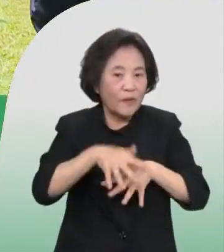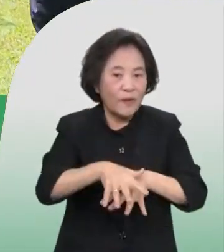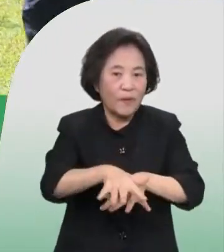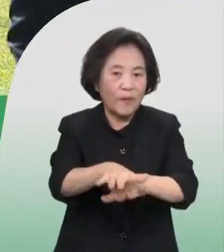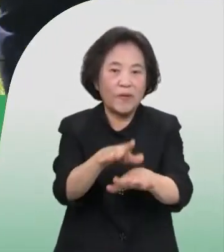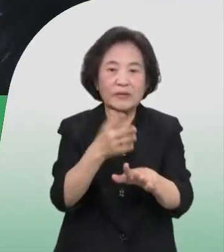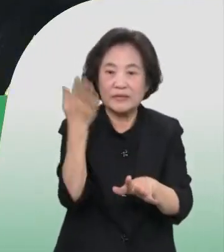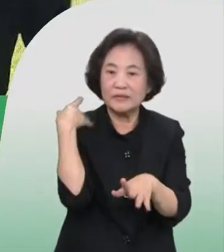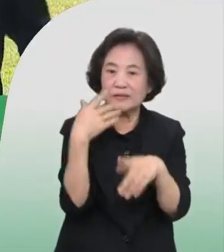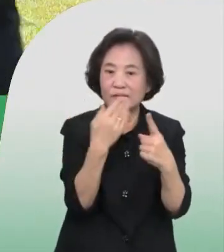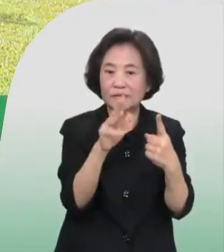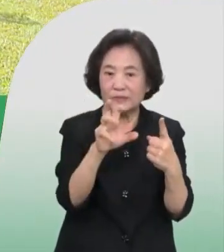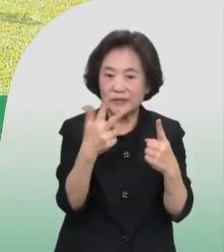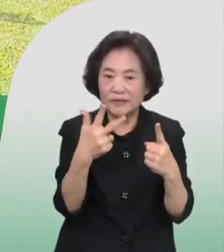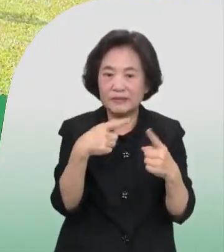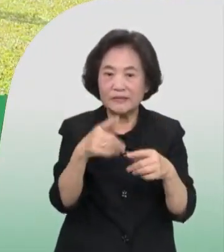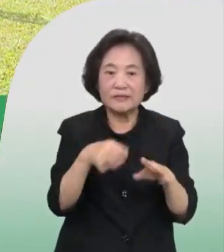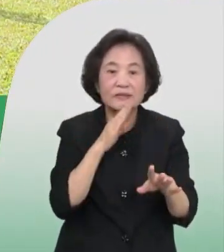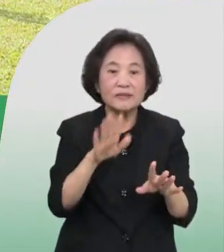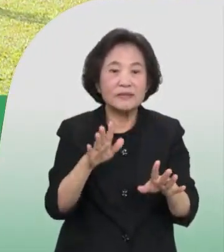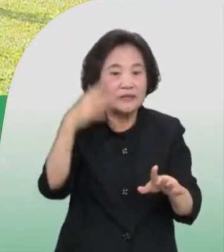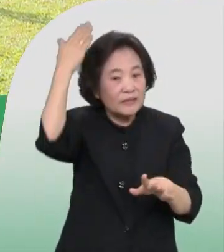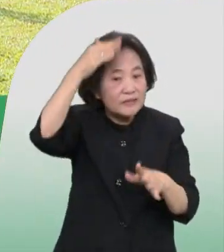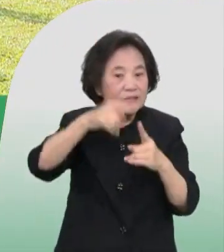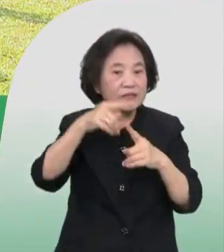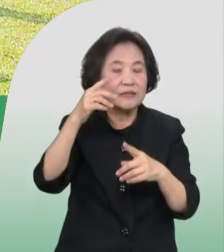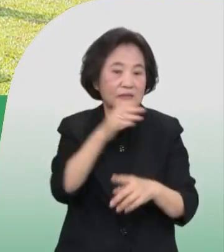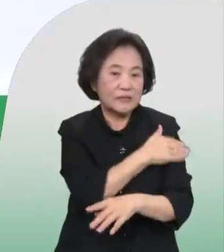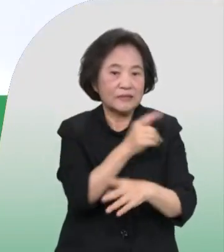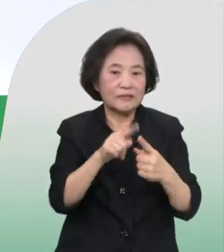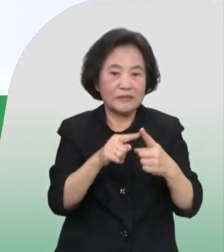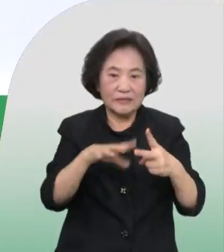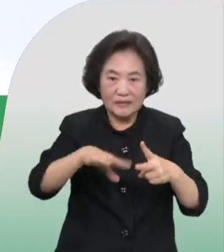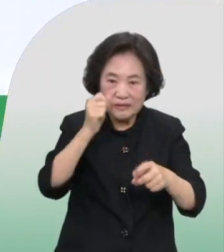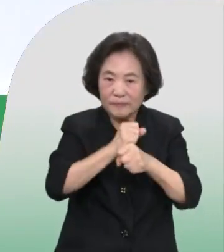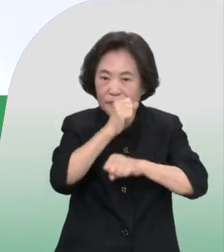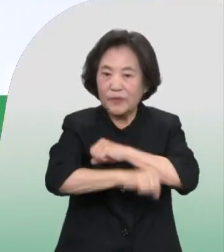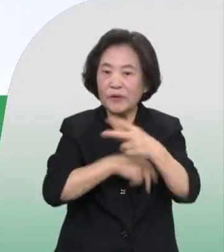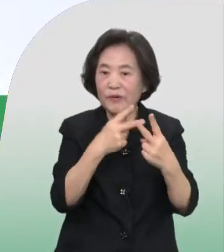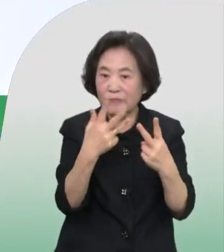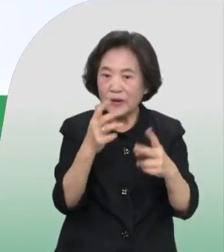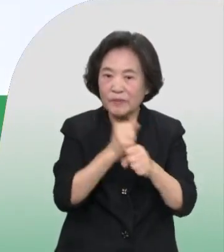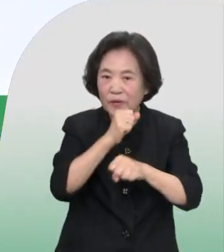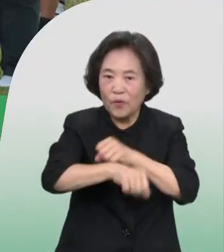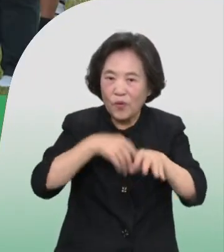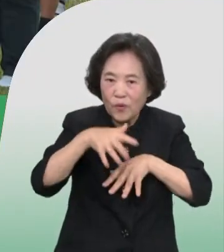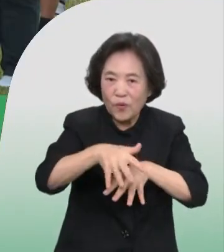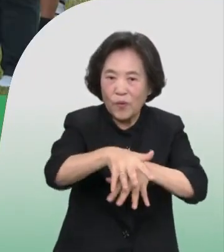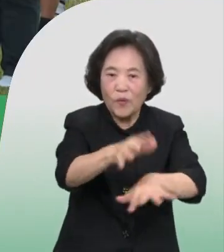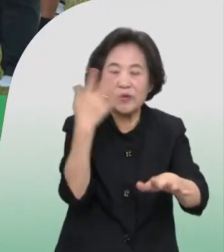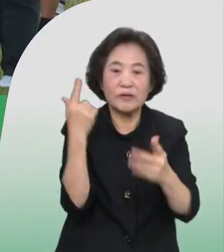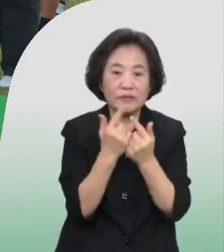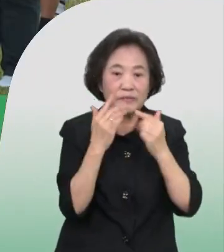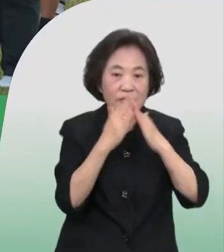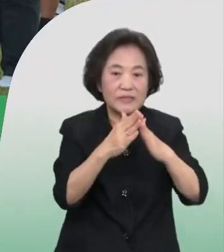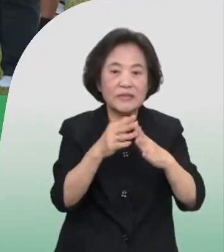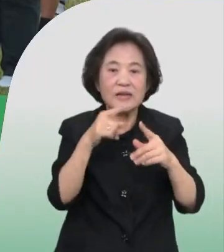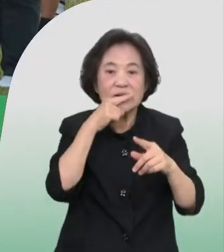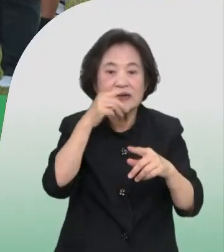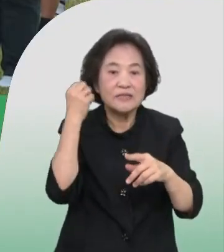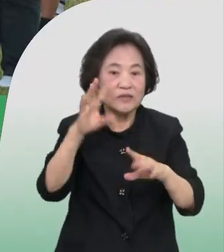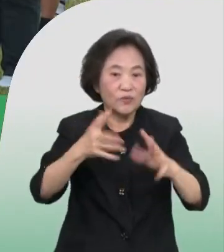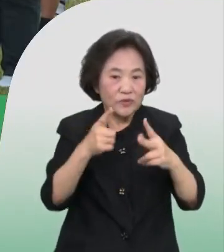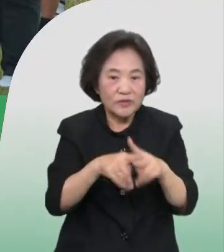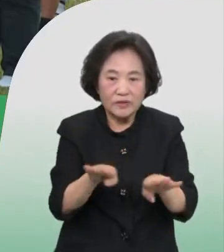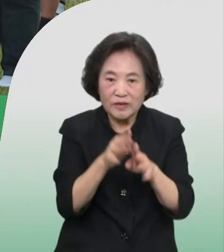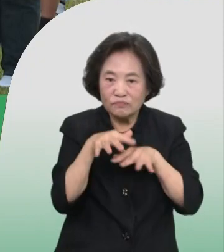招定至九八七年，将南中前进县的同意投一百盘二二八要行的脚接，对台北市热线骨烧出